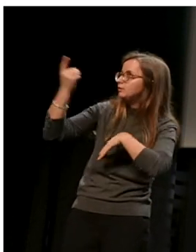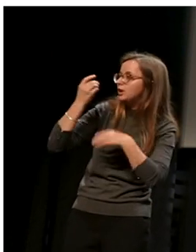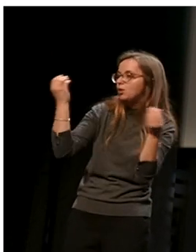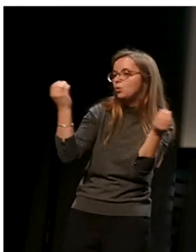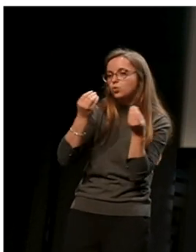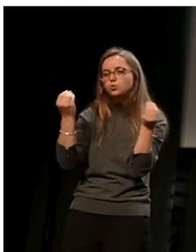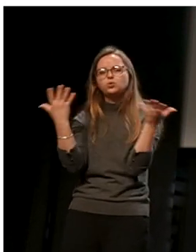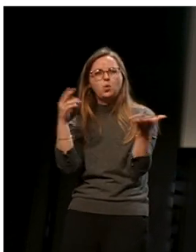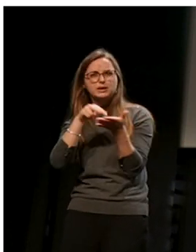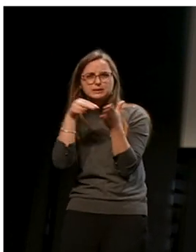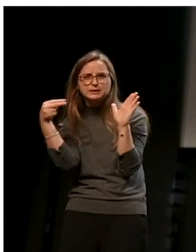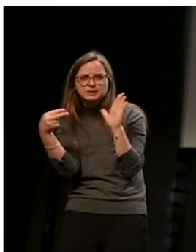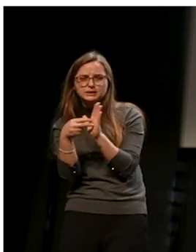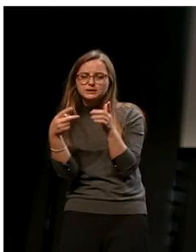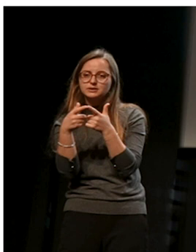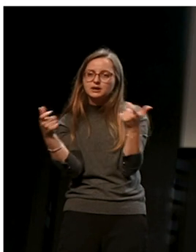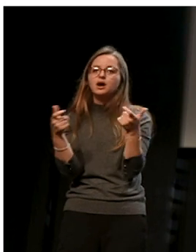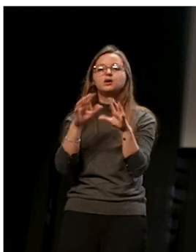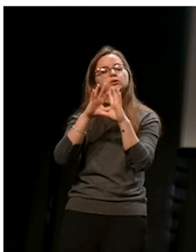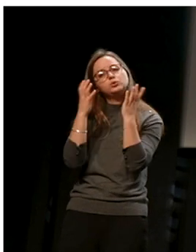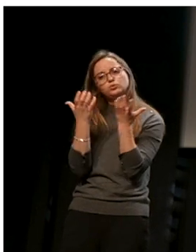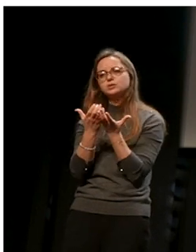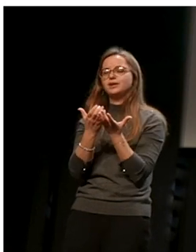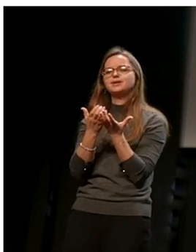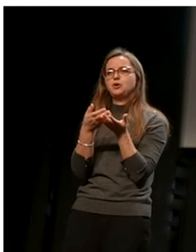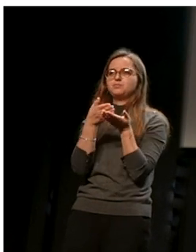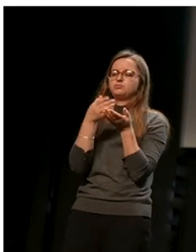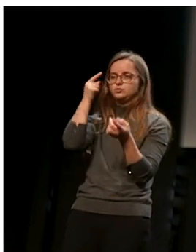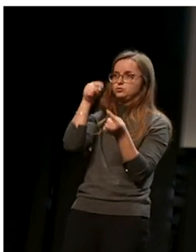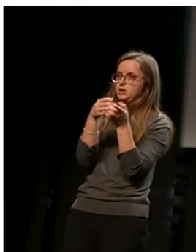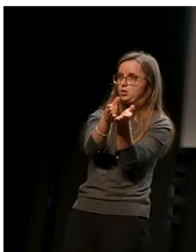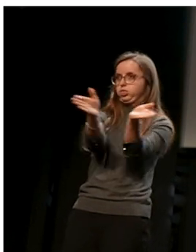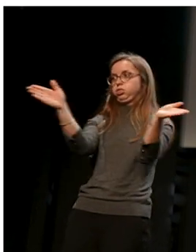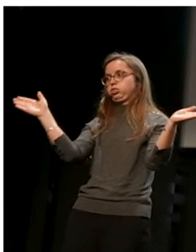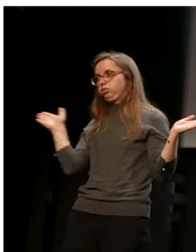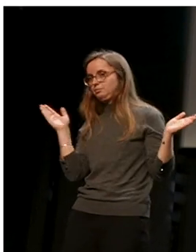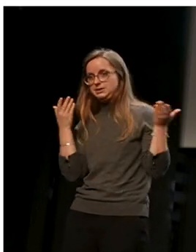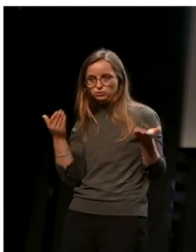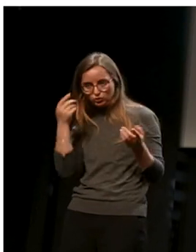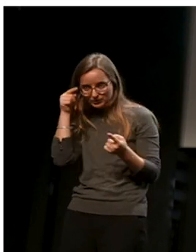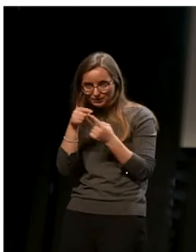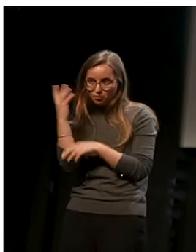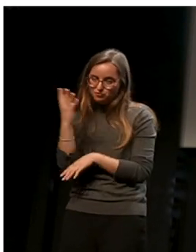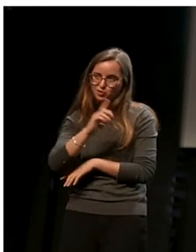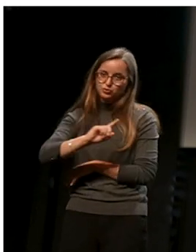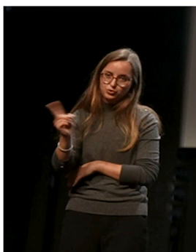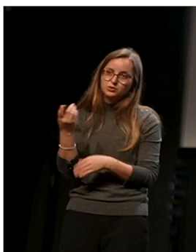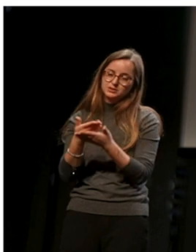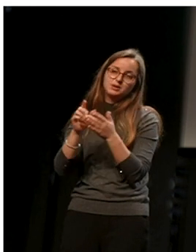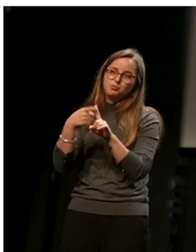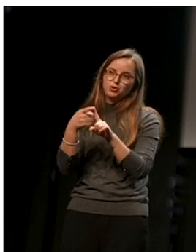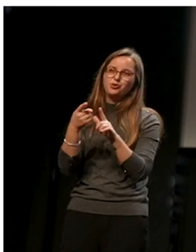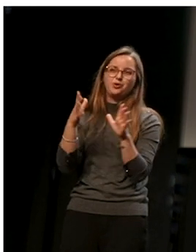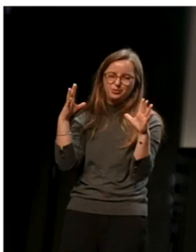technique? C'est aussi un sujet qui est extrêmement vaste et autre. Et ça, c'est important. T'allais dire, Maud? Ah non, rien. Non, c'est